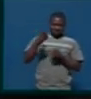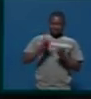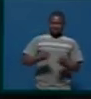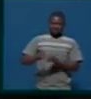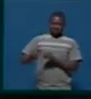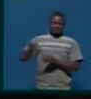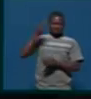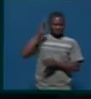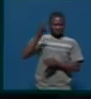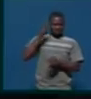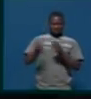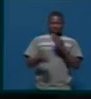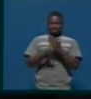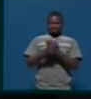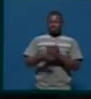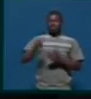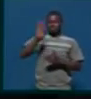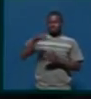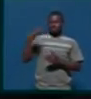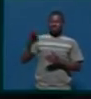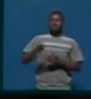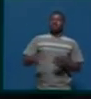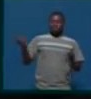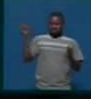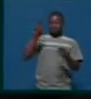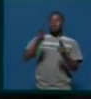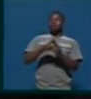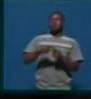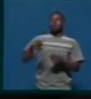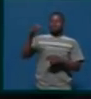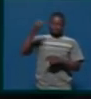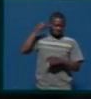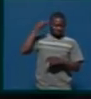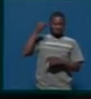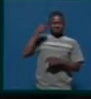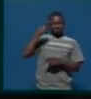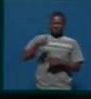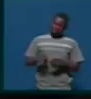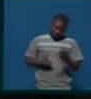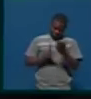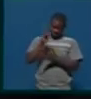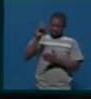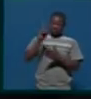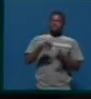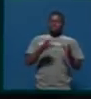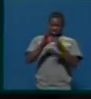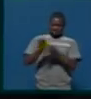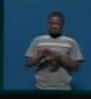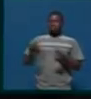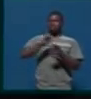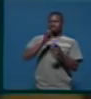économique de Burkina Faso au Japon afin de développer davantage la relation économique entre les deux pays.